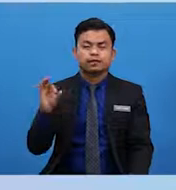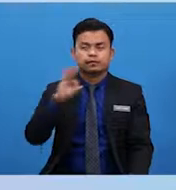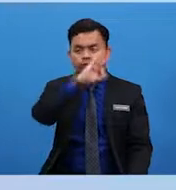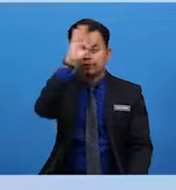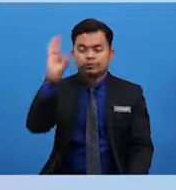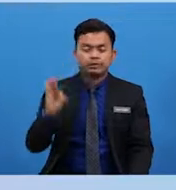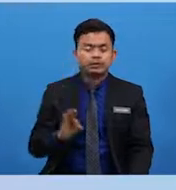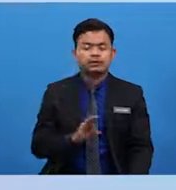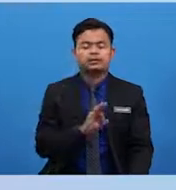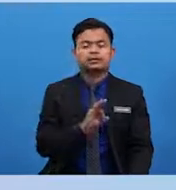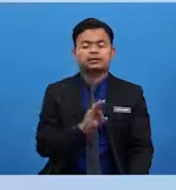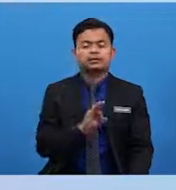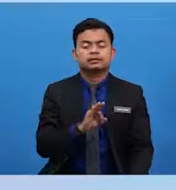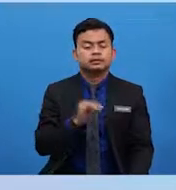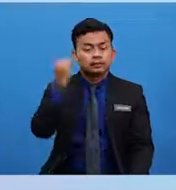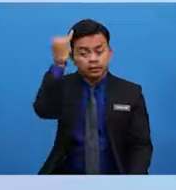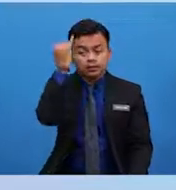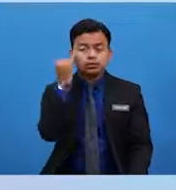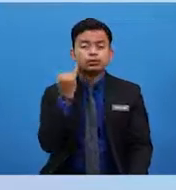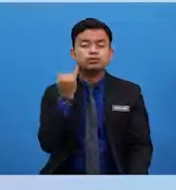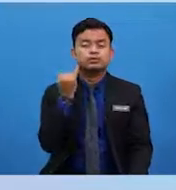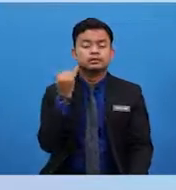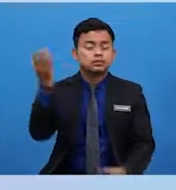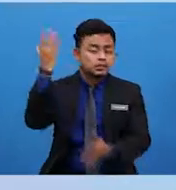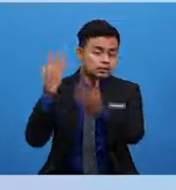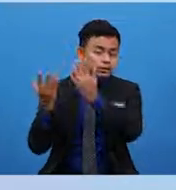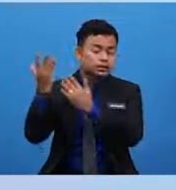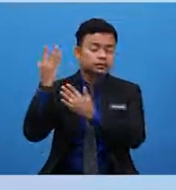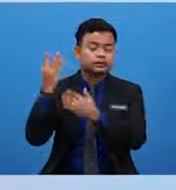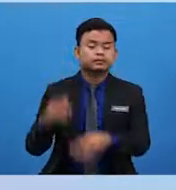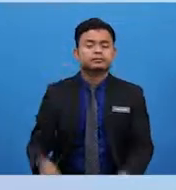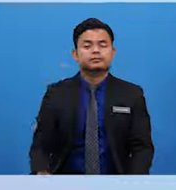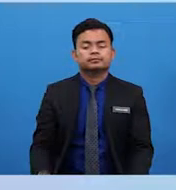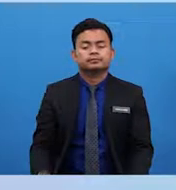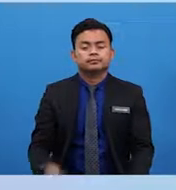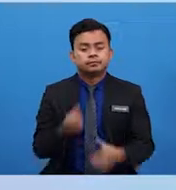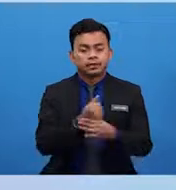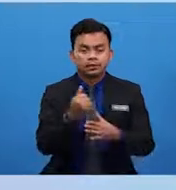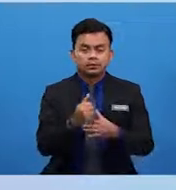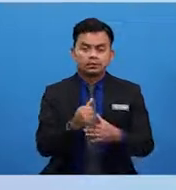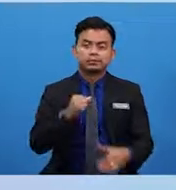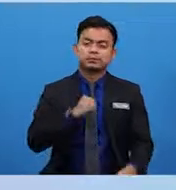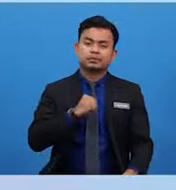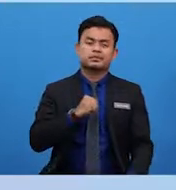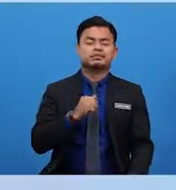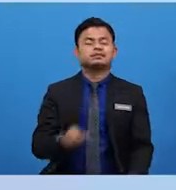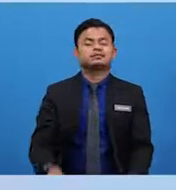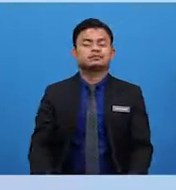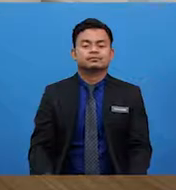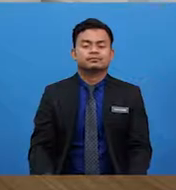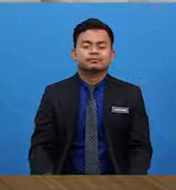masyarakat isu semasa sejarah ataupun pribadi seseorang itu sendiri